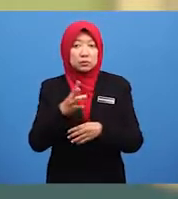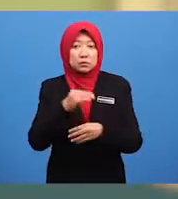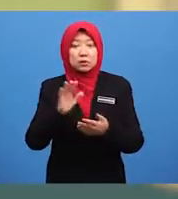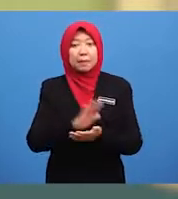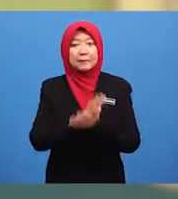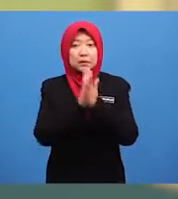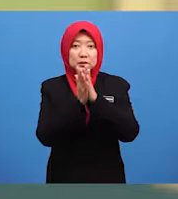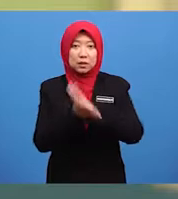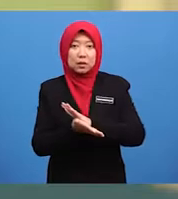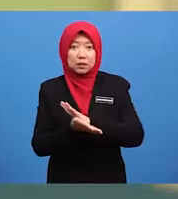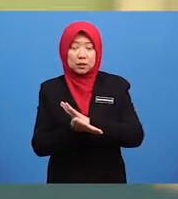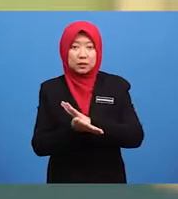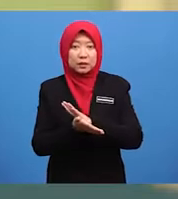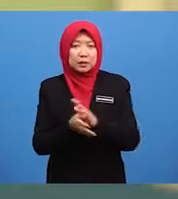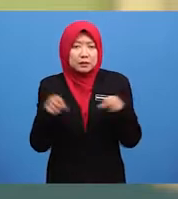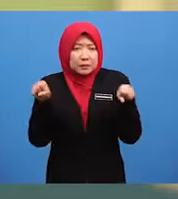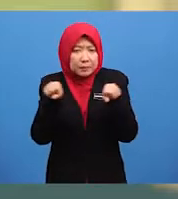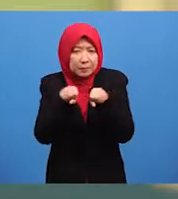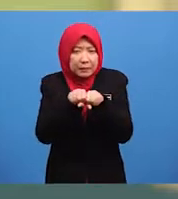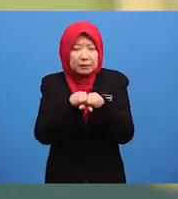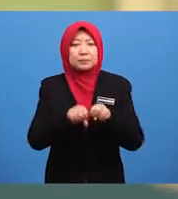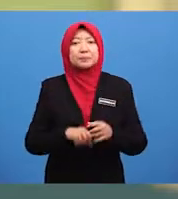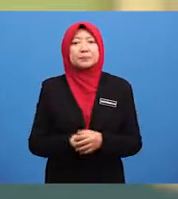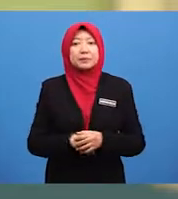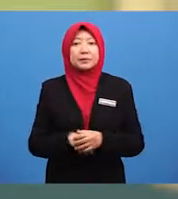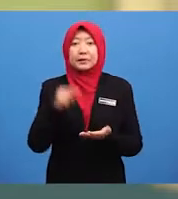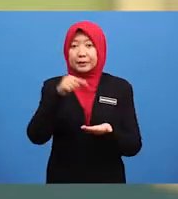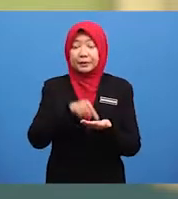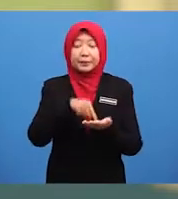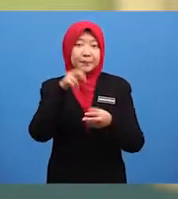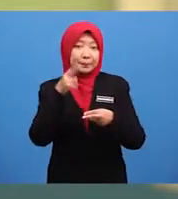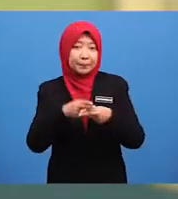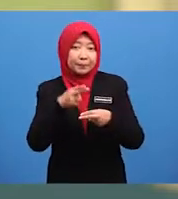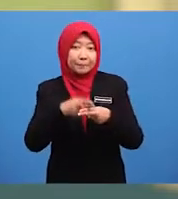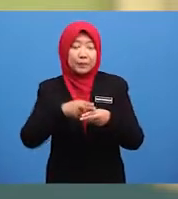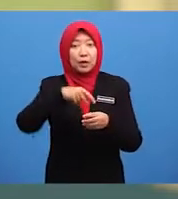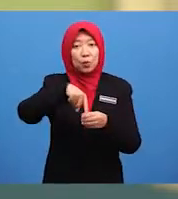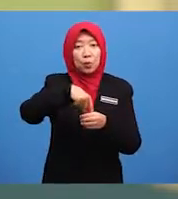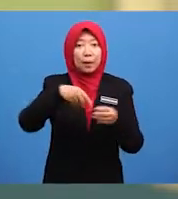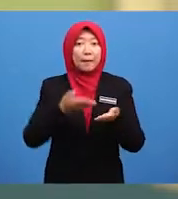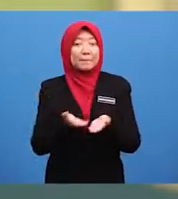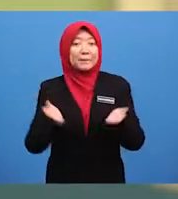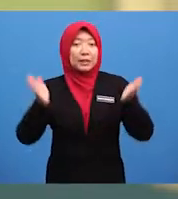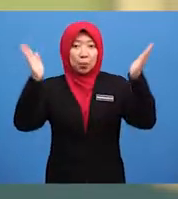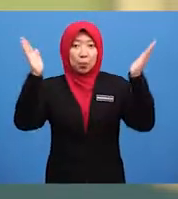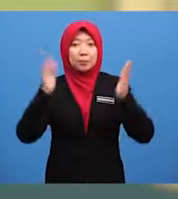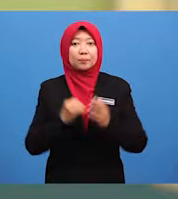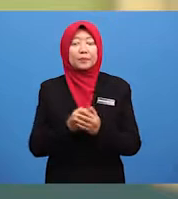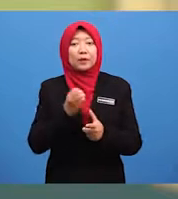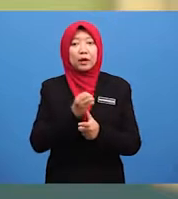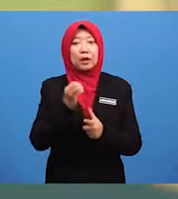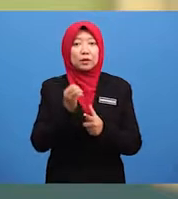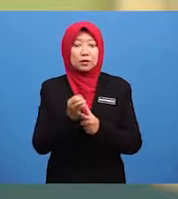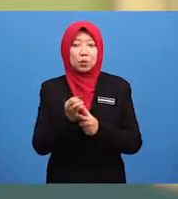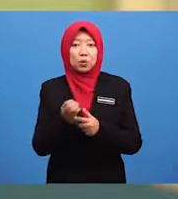menjadi semakin sempit. Ini dinamakan lubang periuk atau